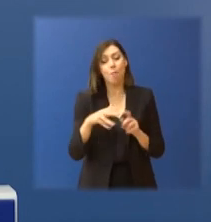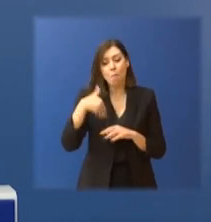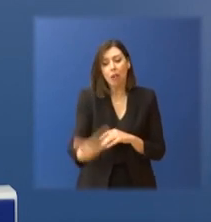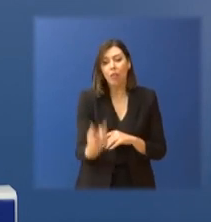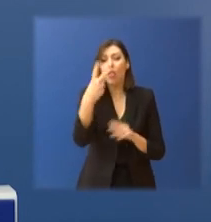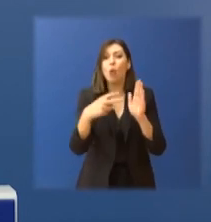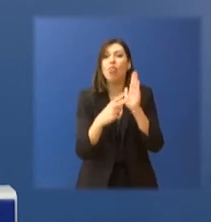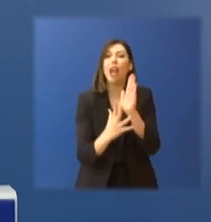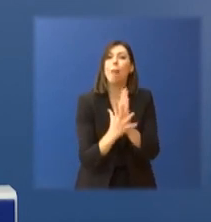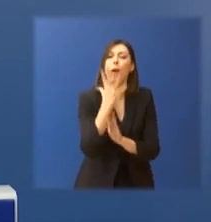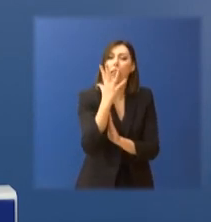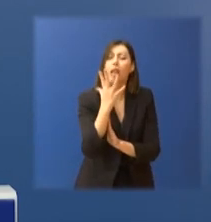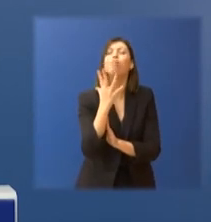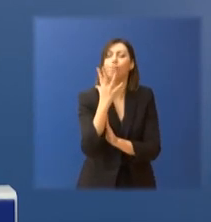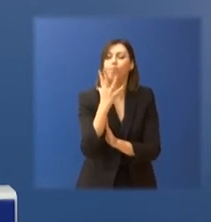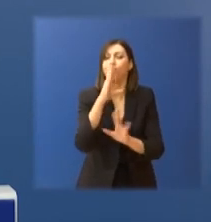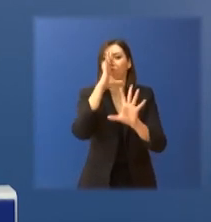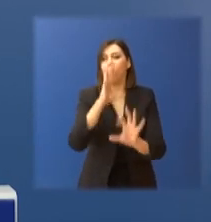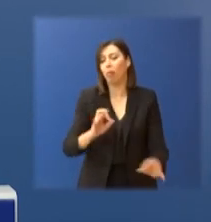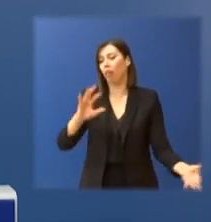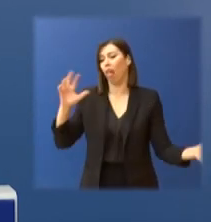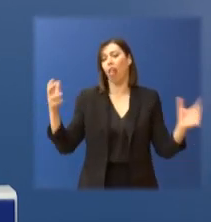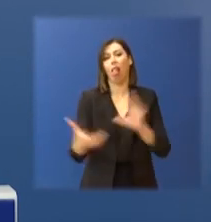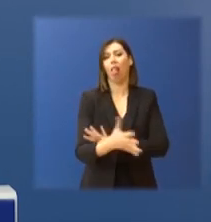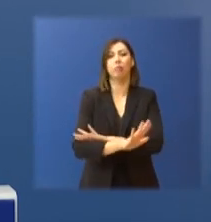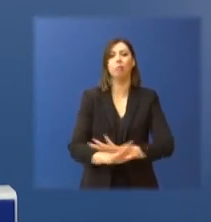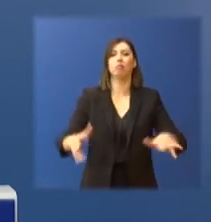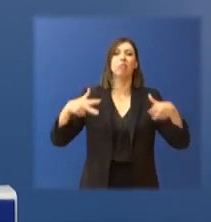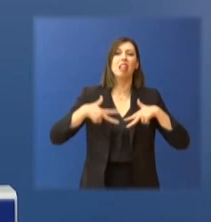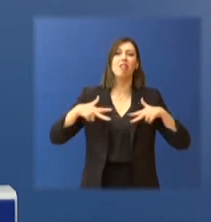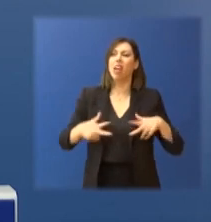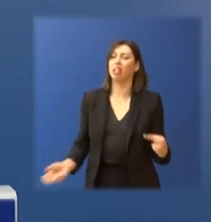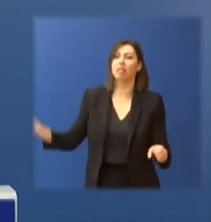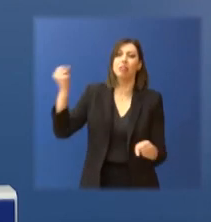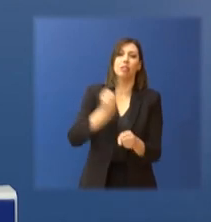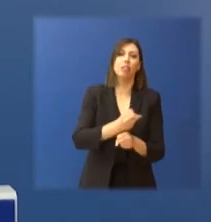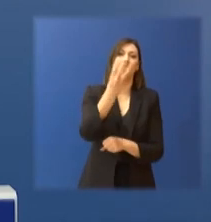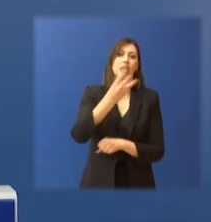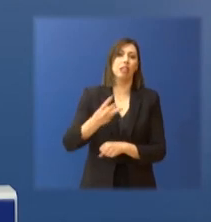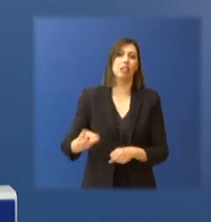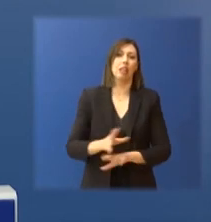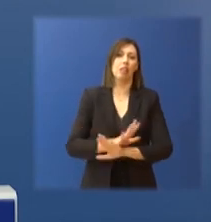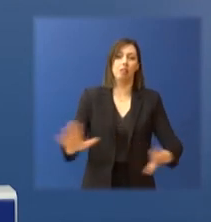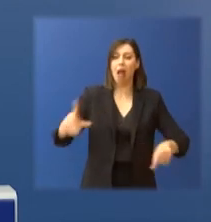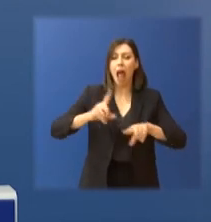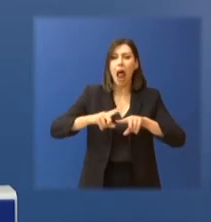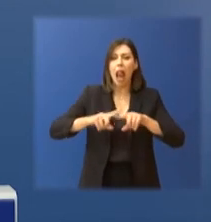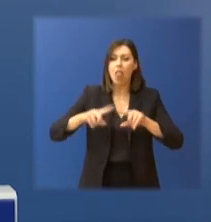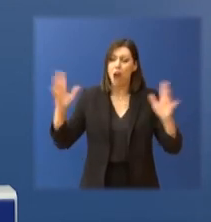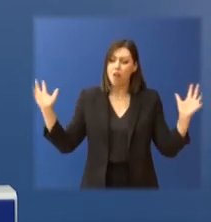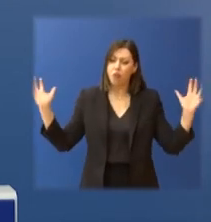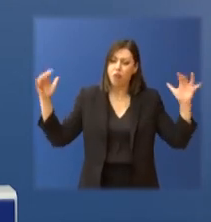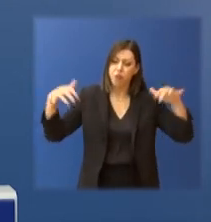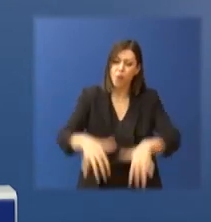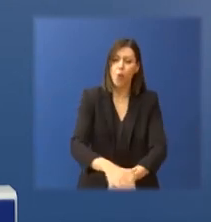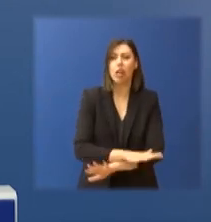κυβέρνηση ο ΣΥΡΙΖΑ. Κυβέρνηση η οποία έφερε τη χώρα στο χείλος της απόλυτης καταστροφής και με το δημοψήφισμα του